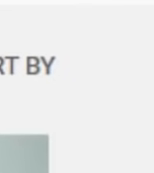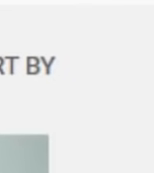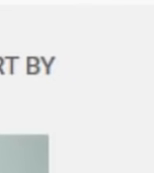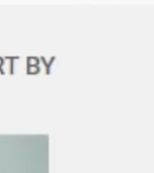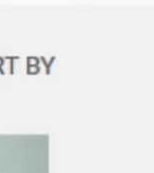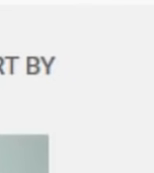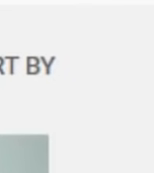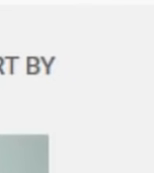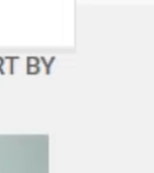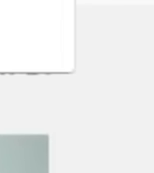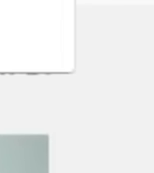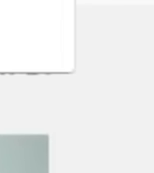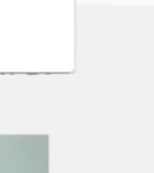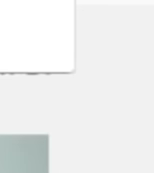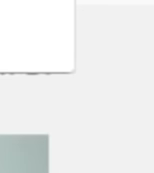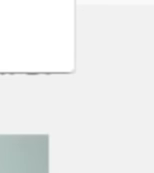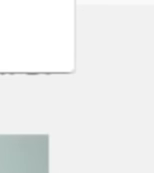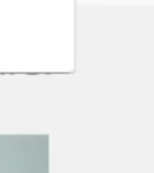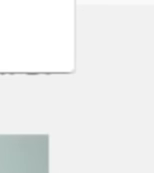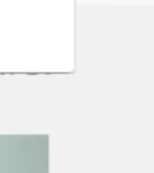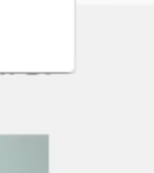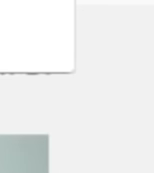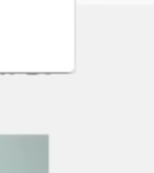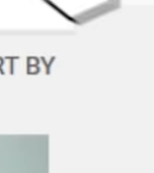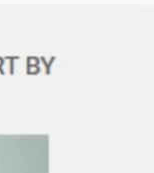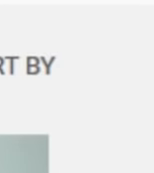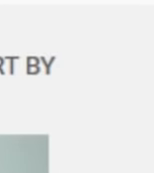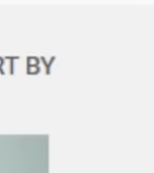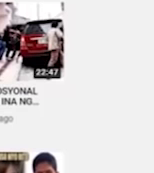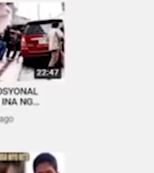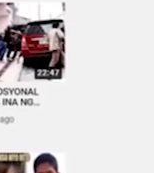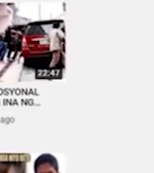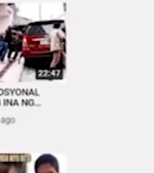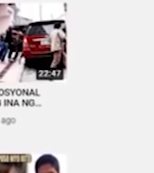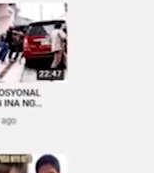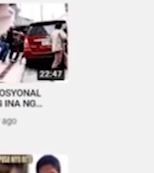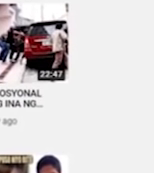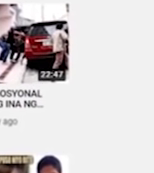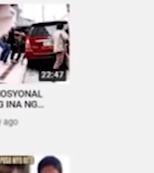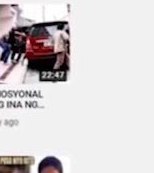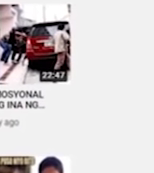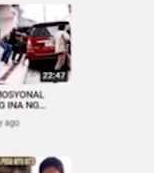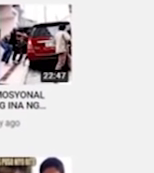make sure po na pindutin niyo po yung bell button doon. Select niyo po yung all para lagi po